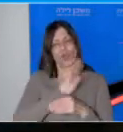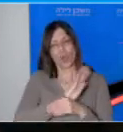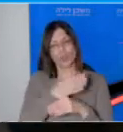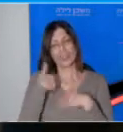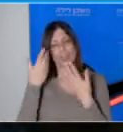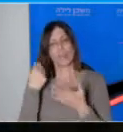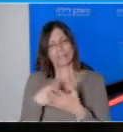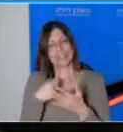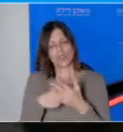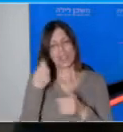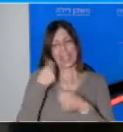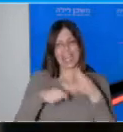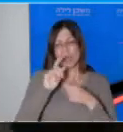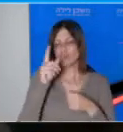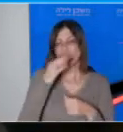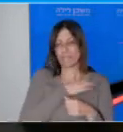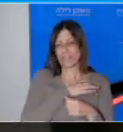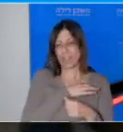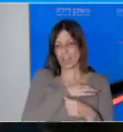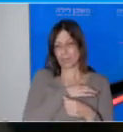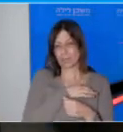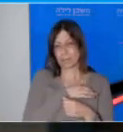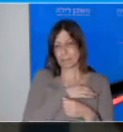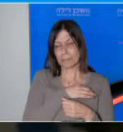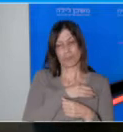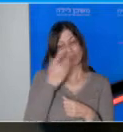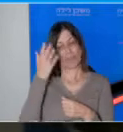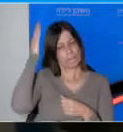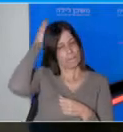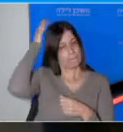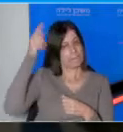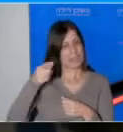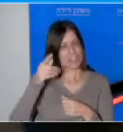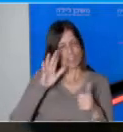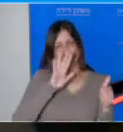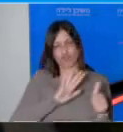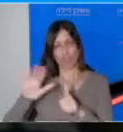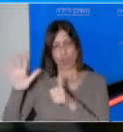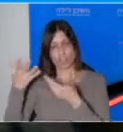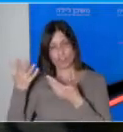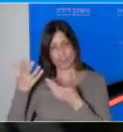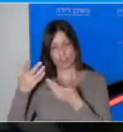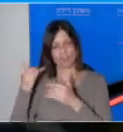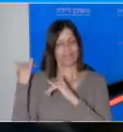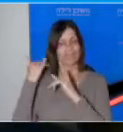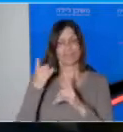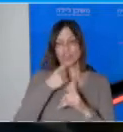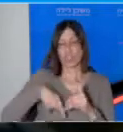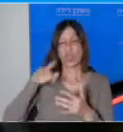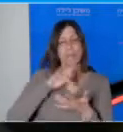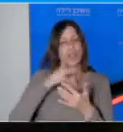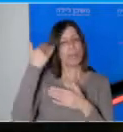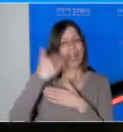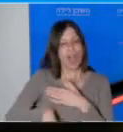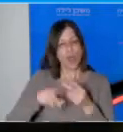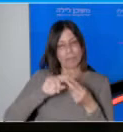פיצוי כלכלי לכל מי שנפגע ממנה. בנט לעומת זאת, בשישה חודשים, הביא אותנו למקום האחרון